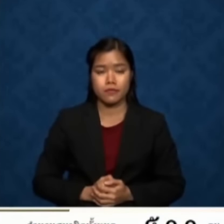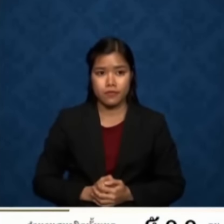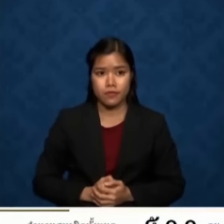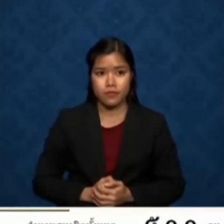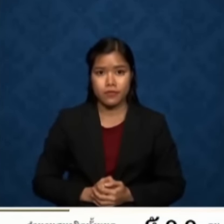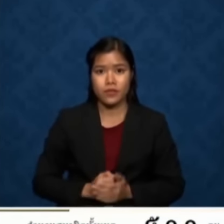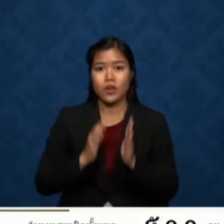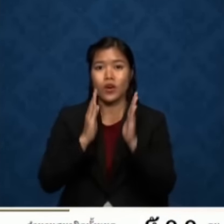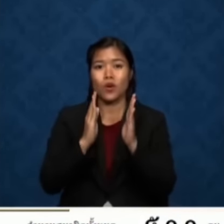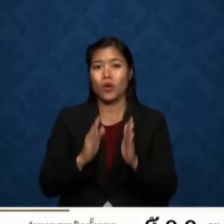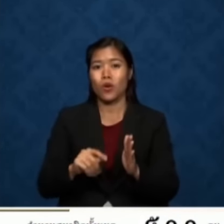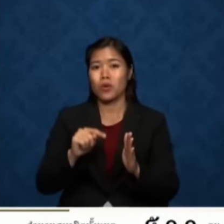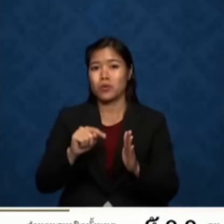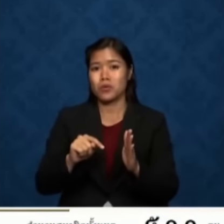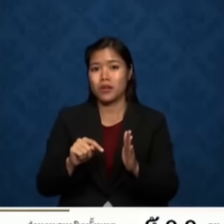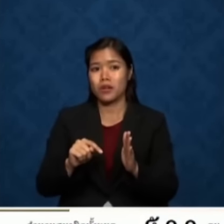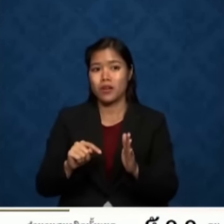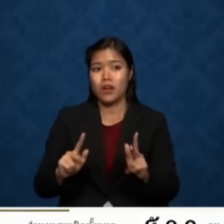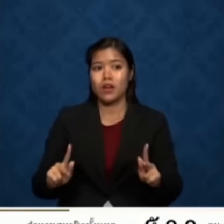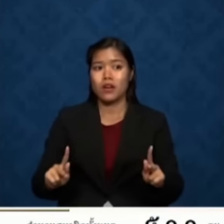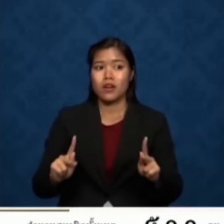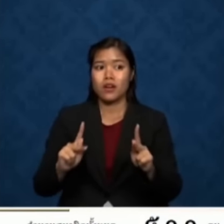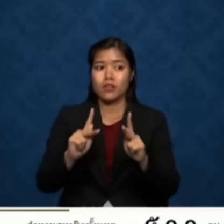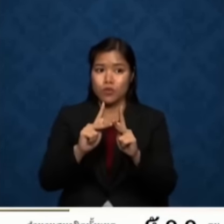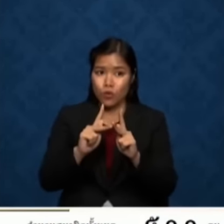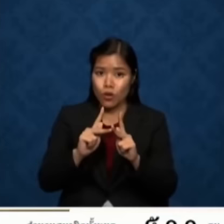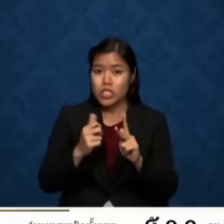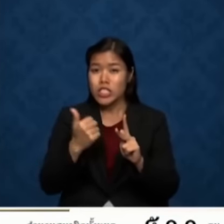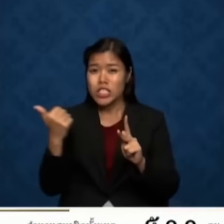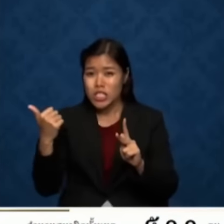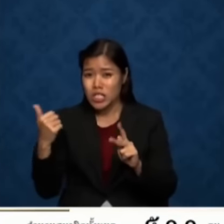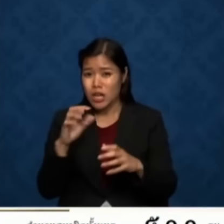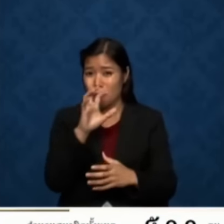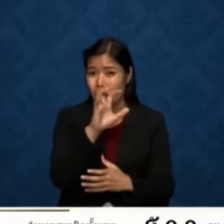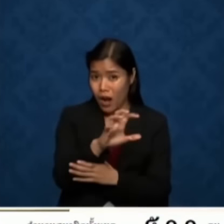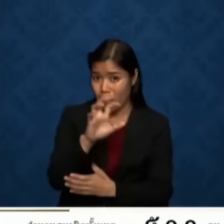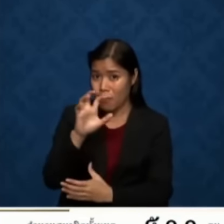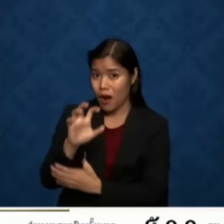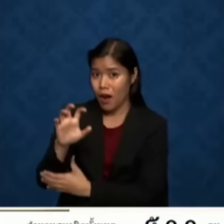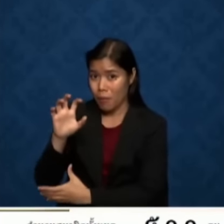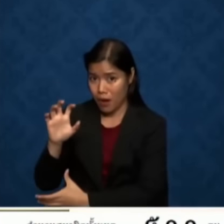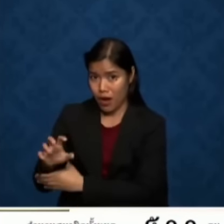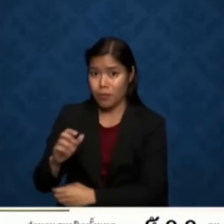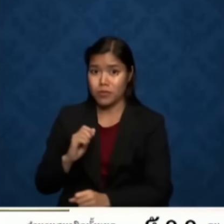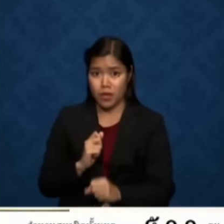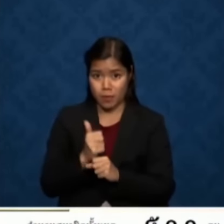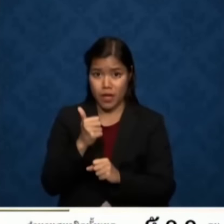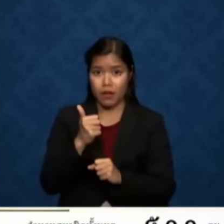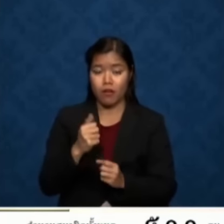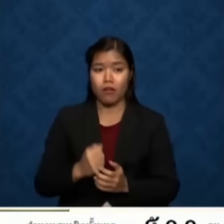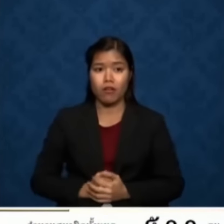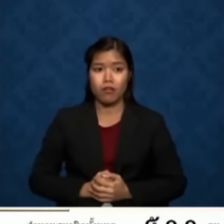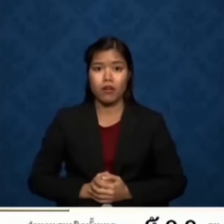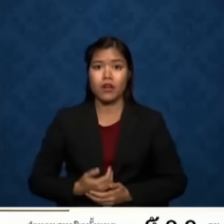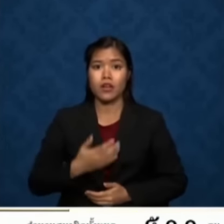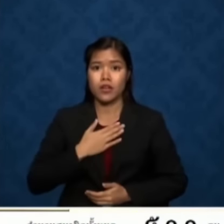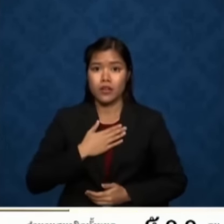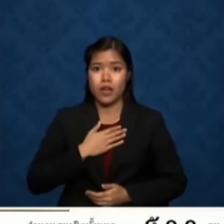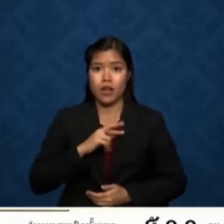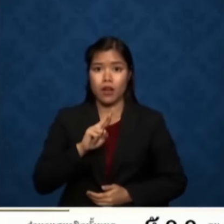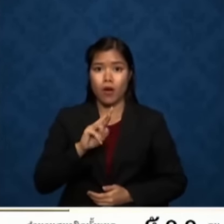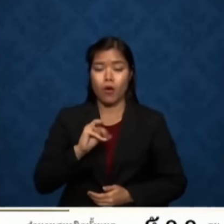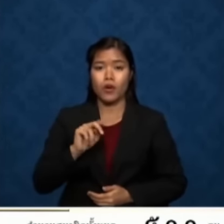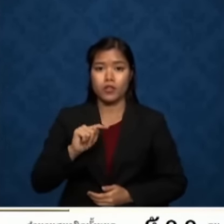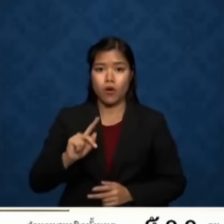ได้ไหมคนจากกระทรวงสาธารณสุขผมไปบังคับได้ไหมแล้วผมเองรัฐมนตรีว่าการกระทรวงยุติธรรม